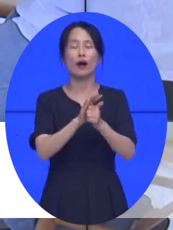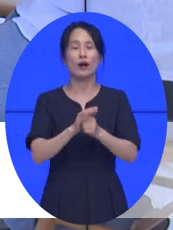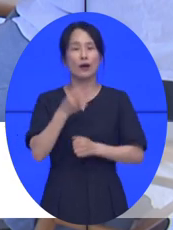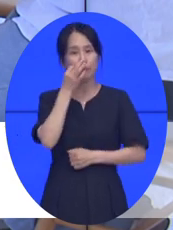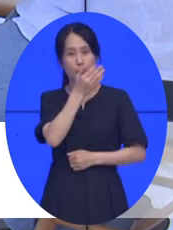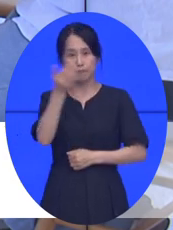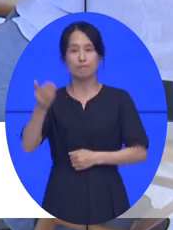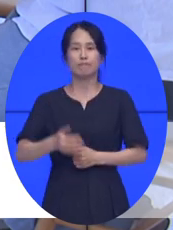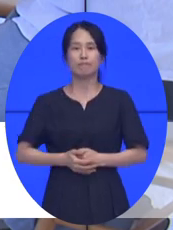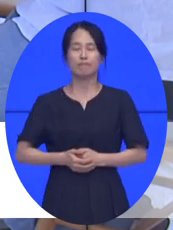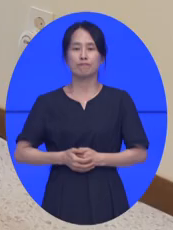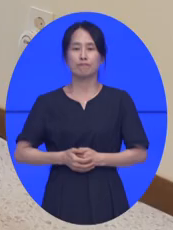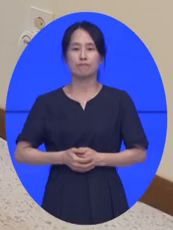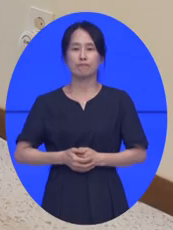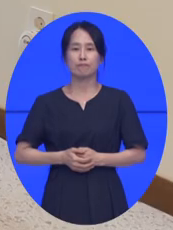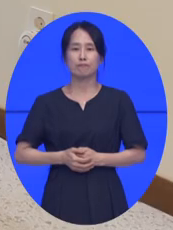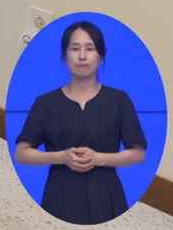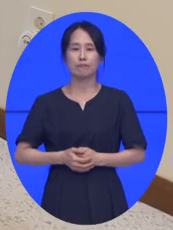기자의 보도입니다.